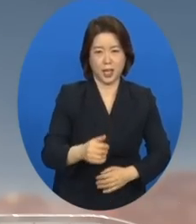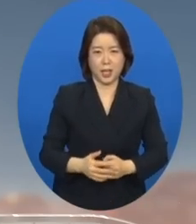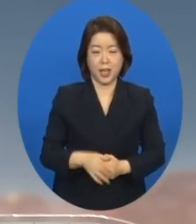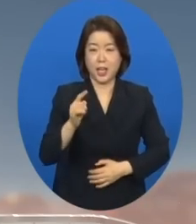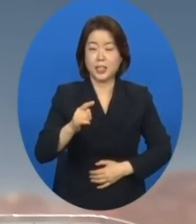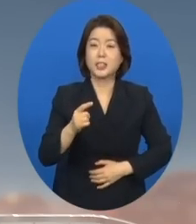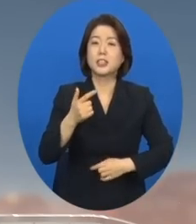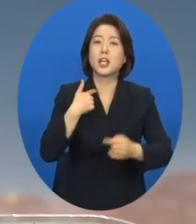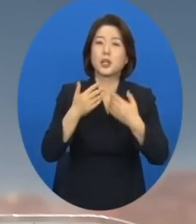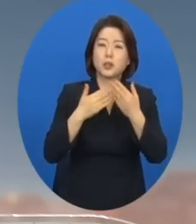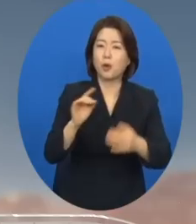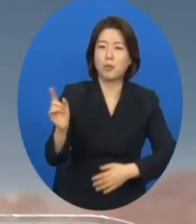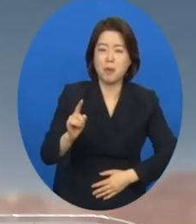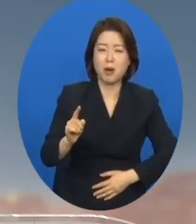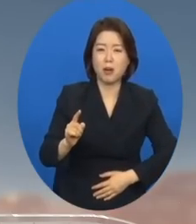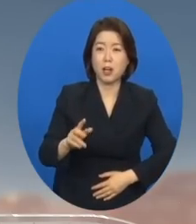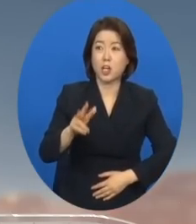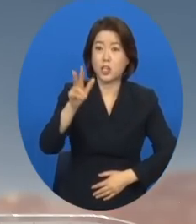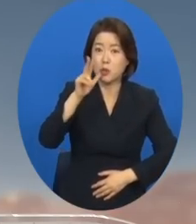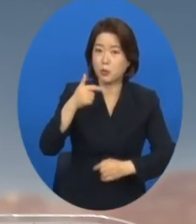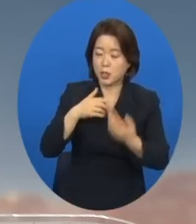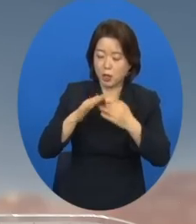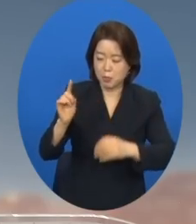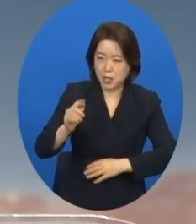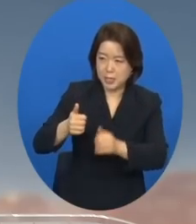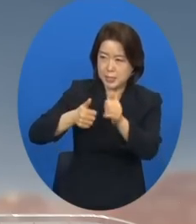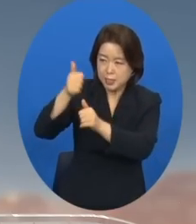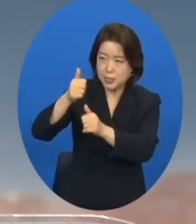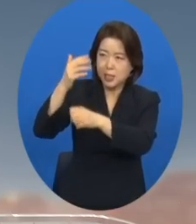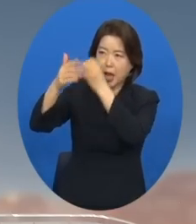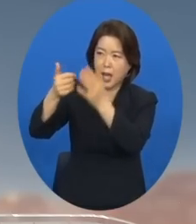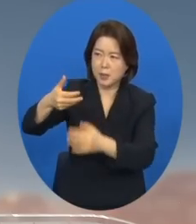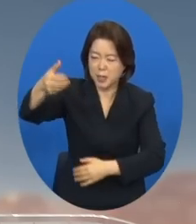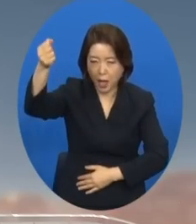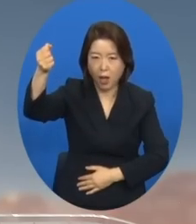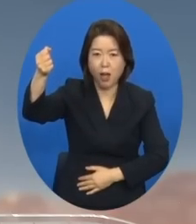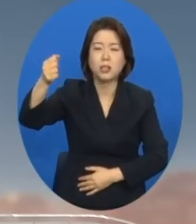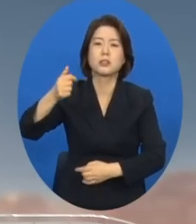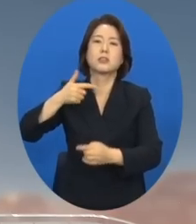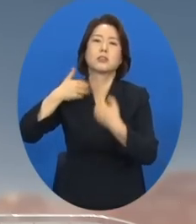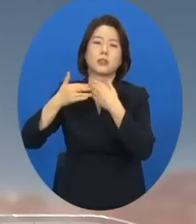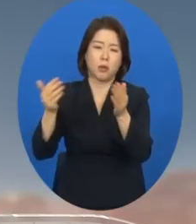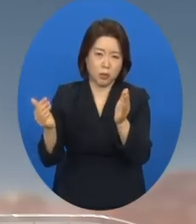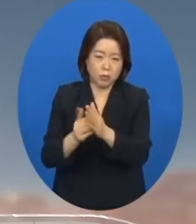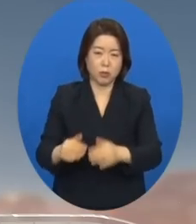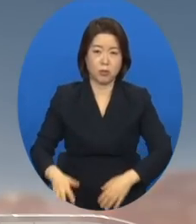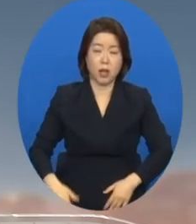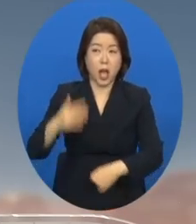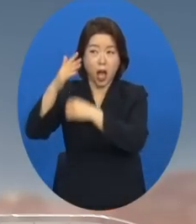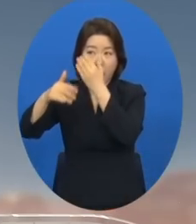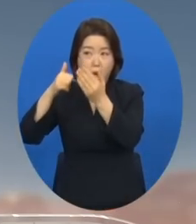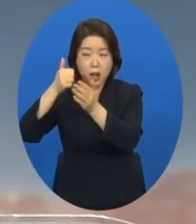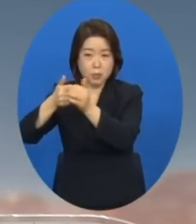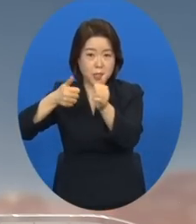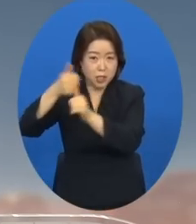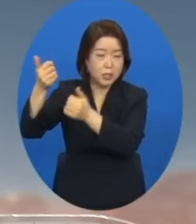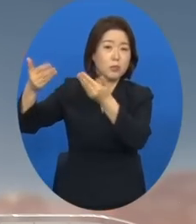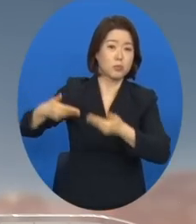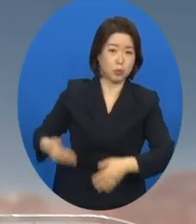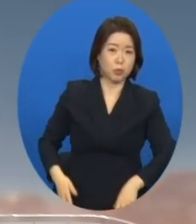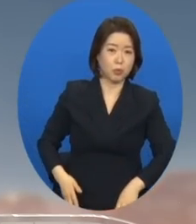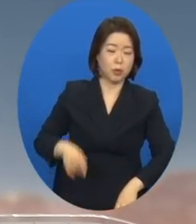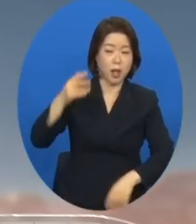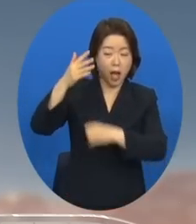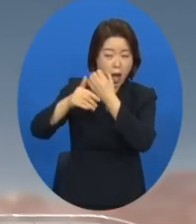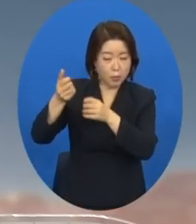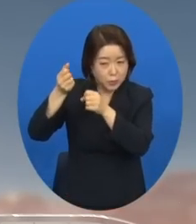여호수아가 경험한게 뭡니까 아 승리는 하나님께 있구나 하나님이 이기게 하시는 것이고 우리가 그분께 의지하고 기도로